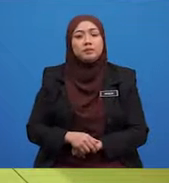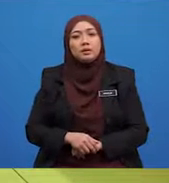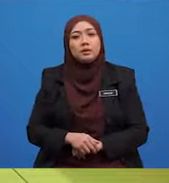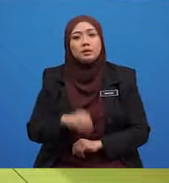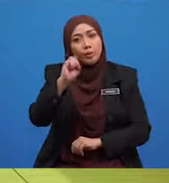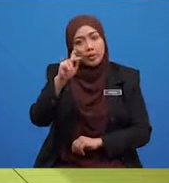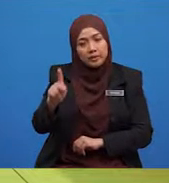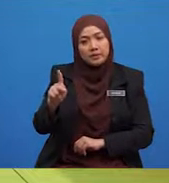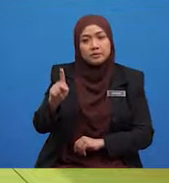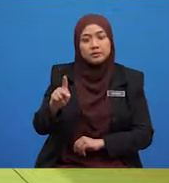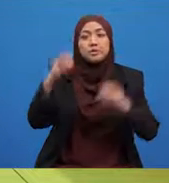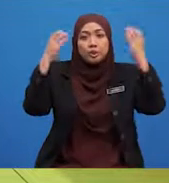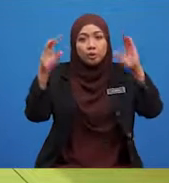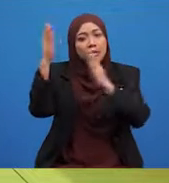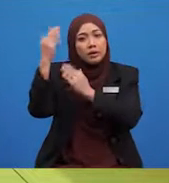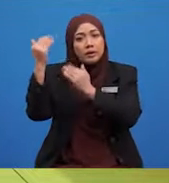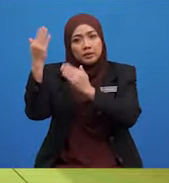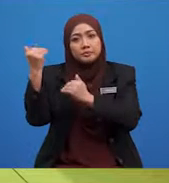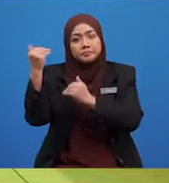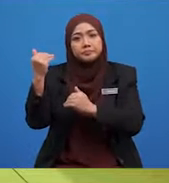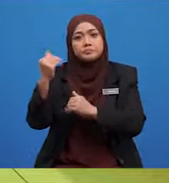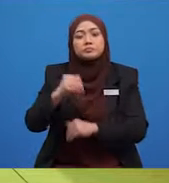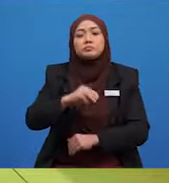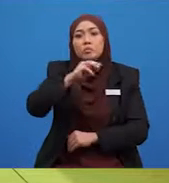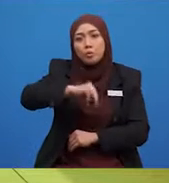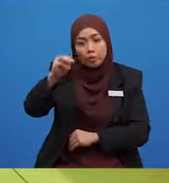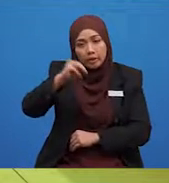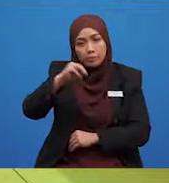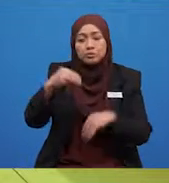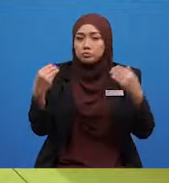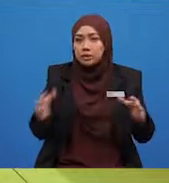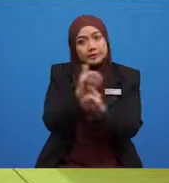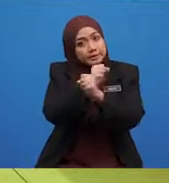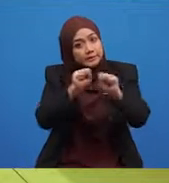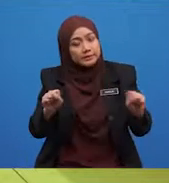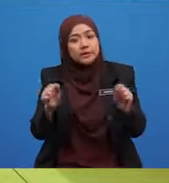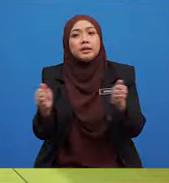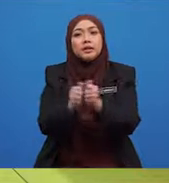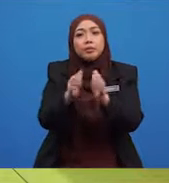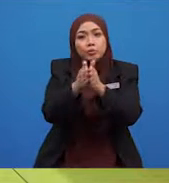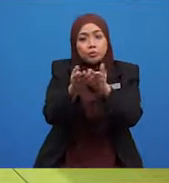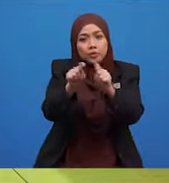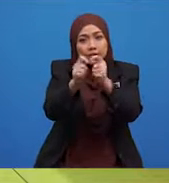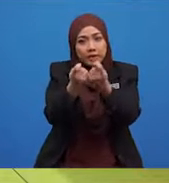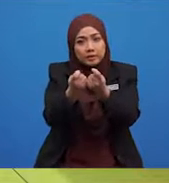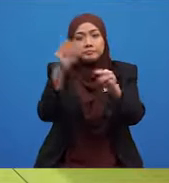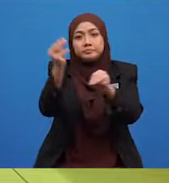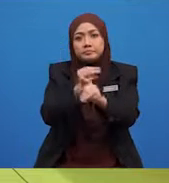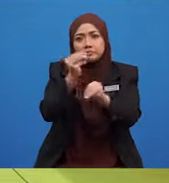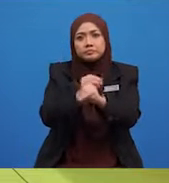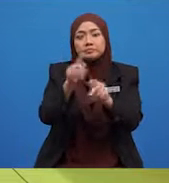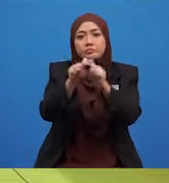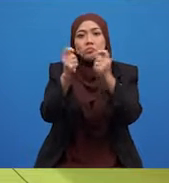Baiklah, cikgu harap anda telah bersedia dengan buku teks matematik